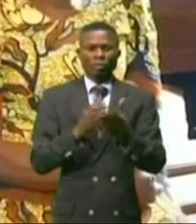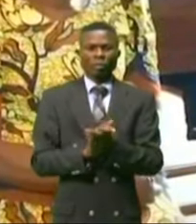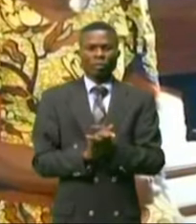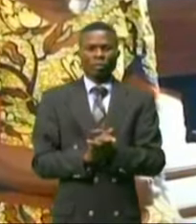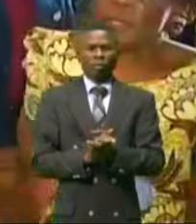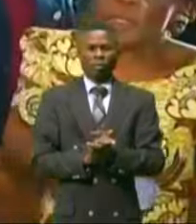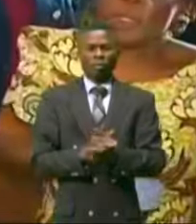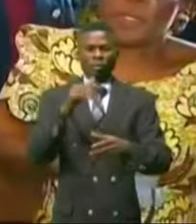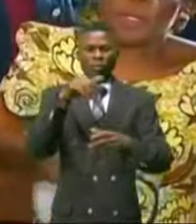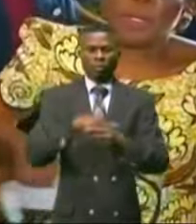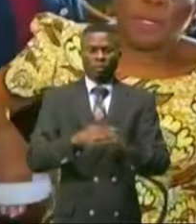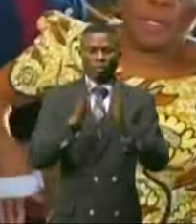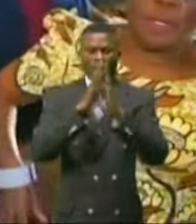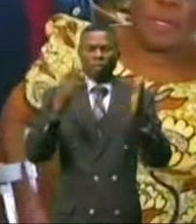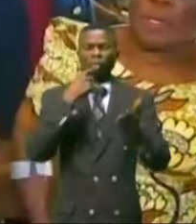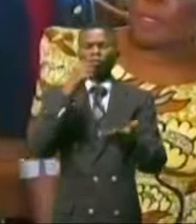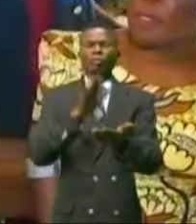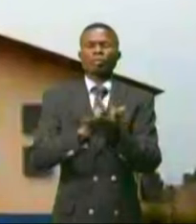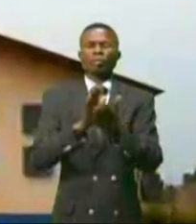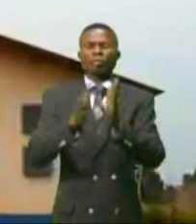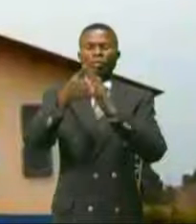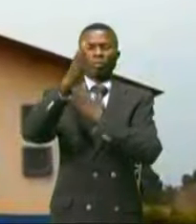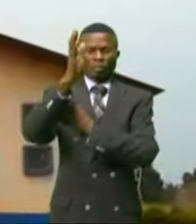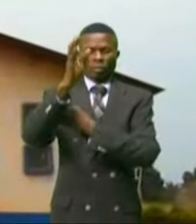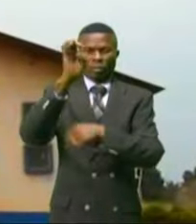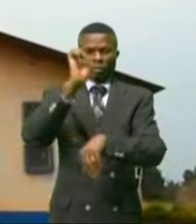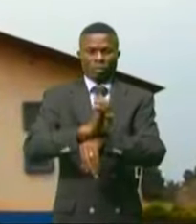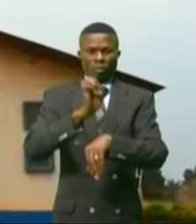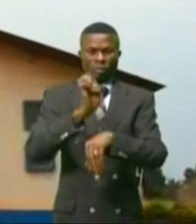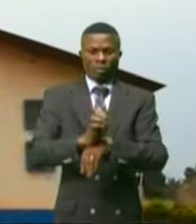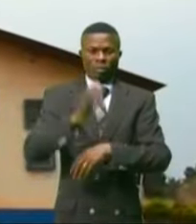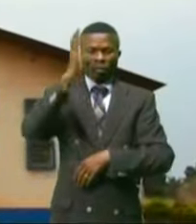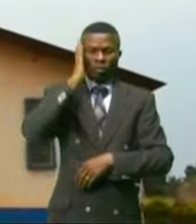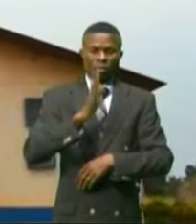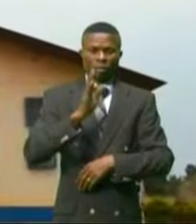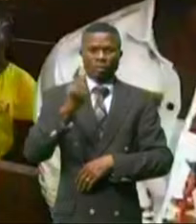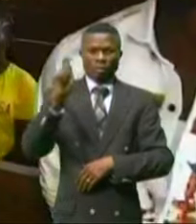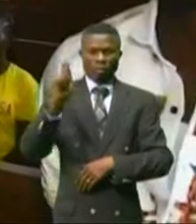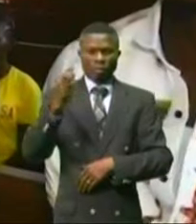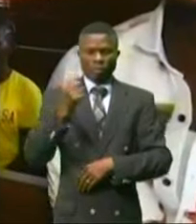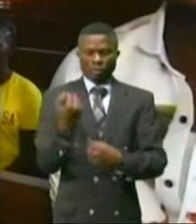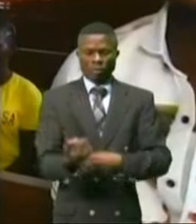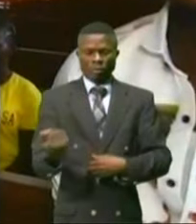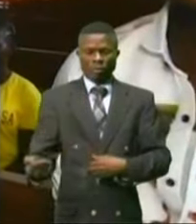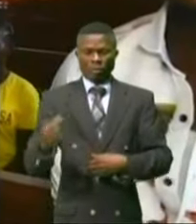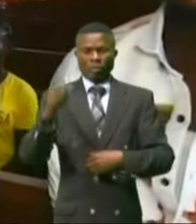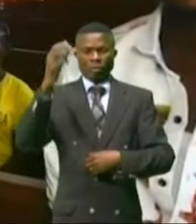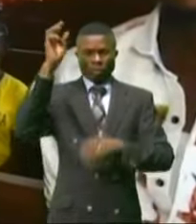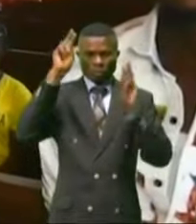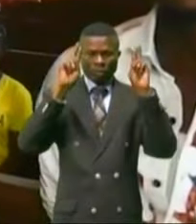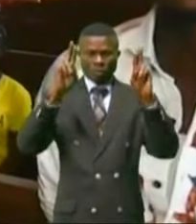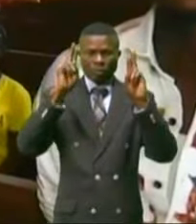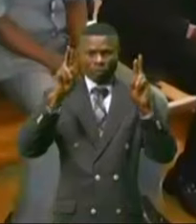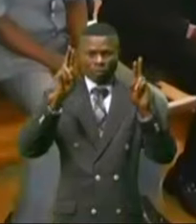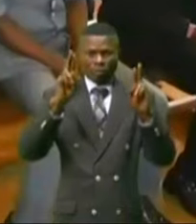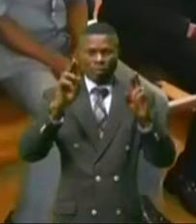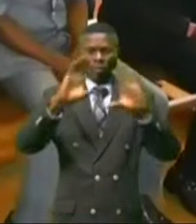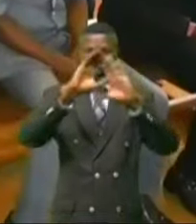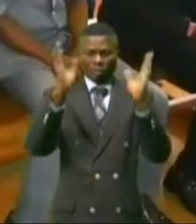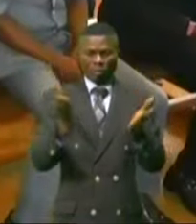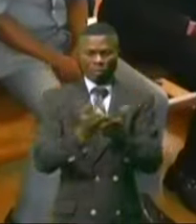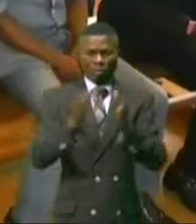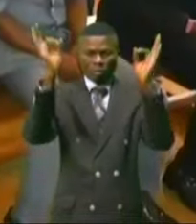C'est à travers cette messe d'action des grâces, dite en la cathédrale Sainte-Thérèse de l'Enfant Jésus du Suro, que le comité fédéral du